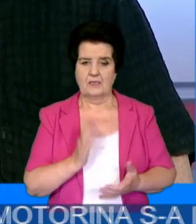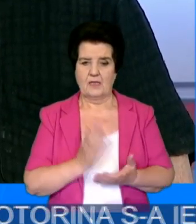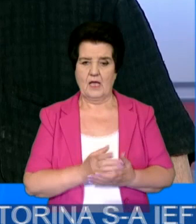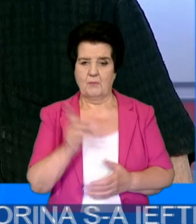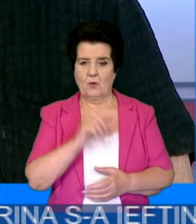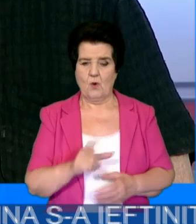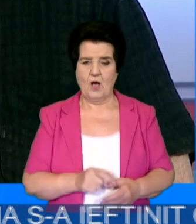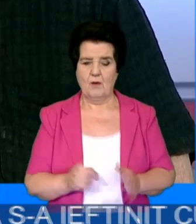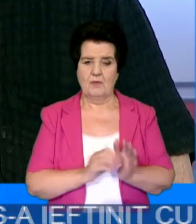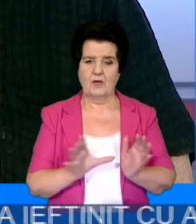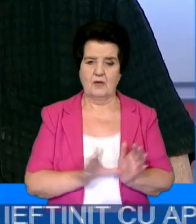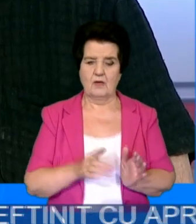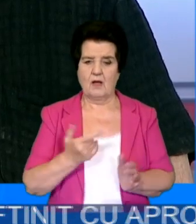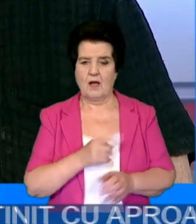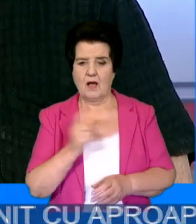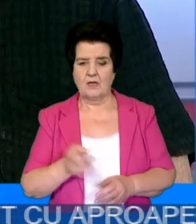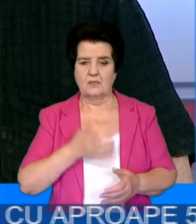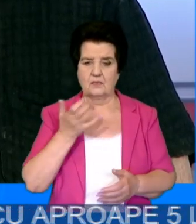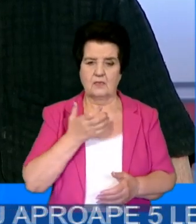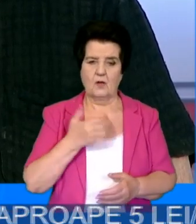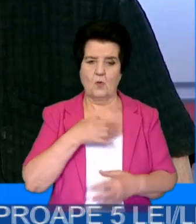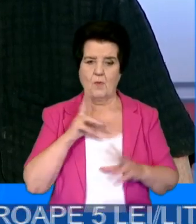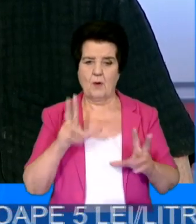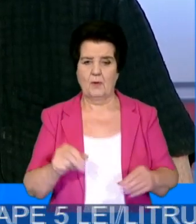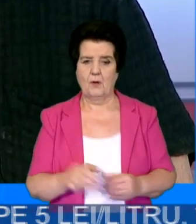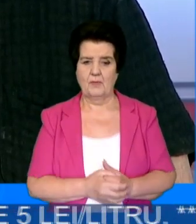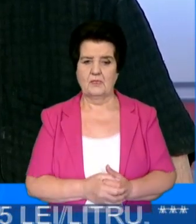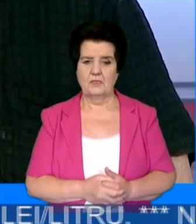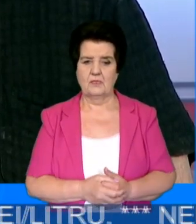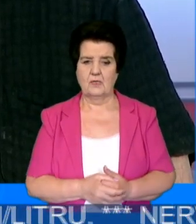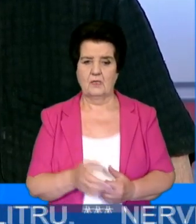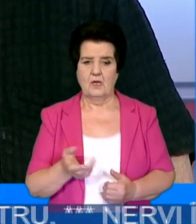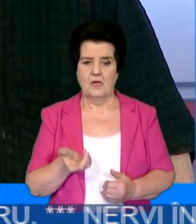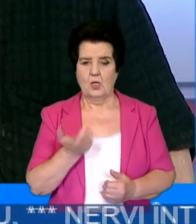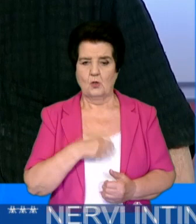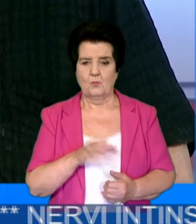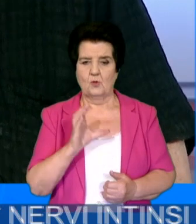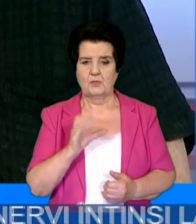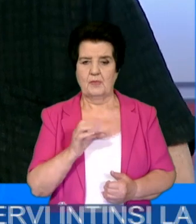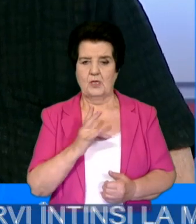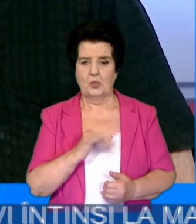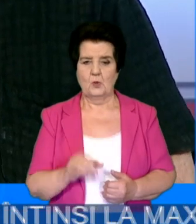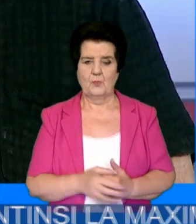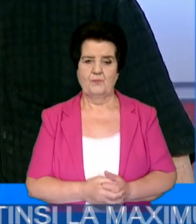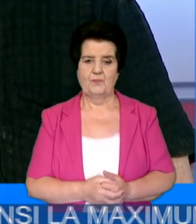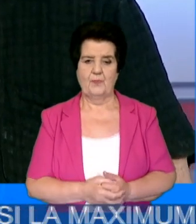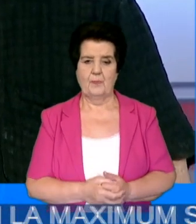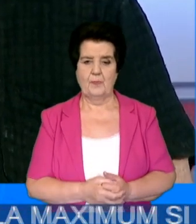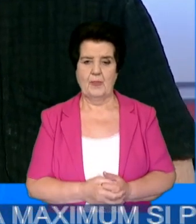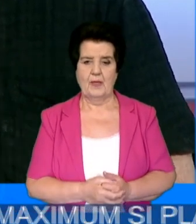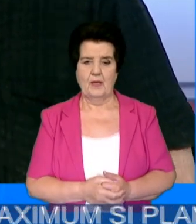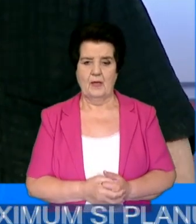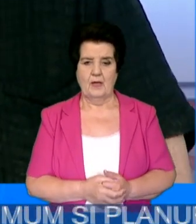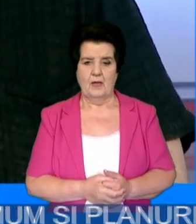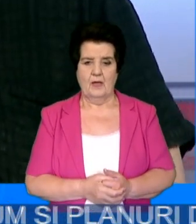naturale, energie electrică și termică, așa cum a promis astăzi domnul Spânu? Deci hai să